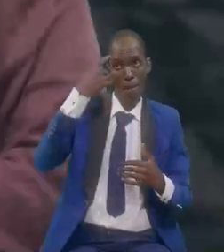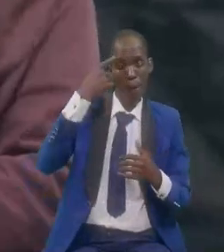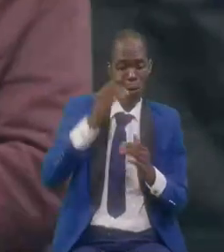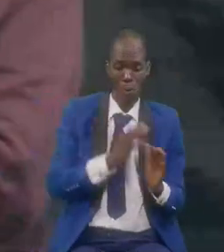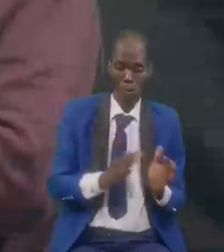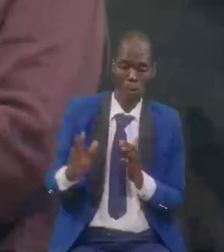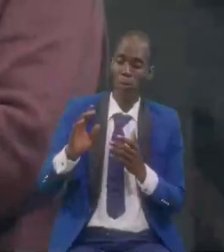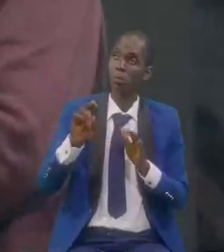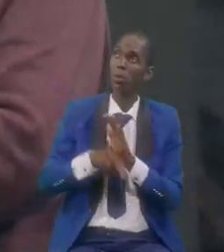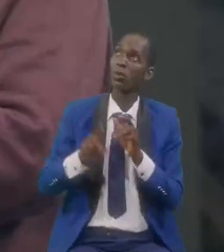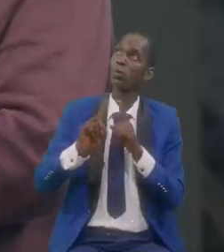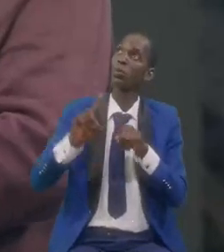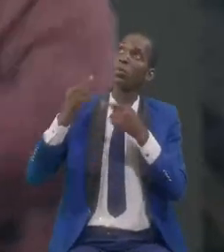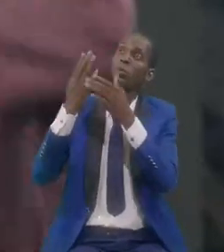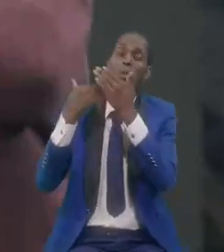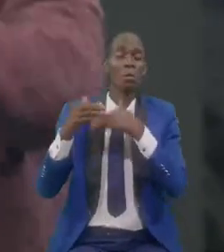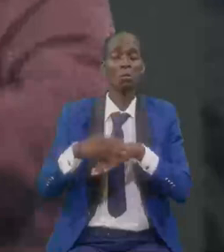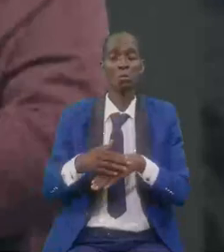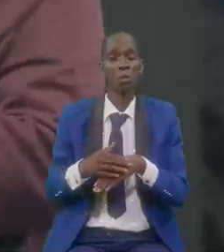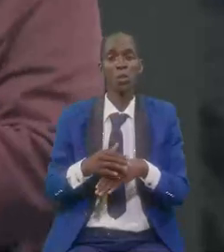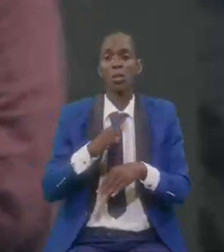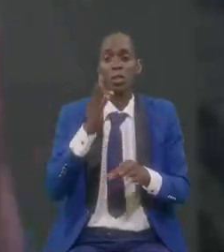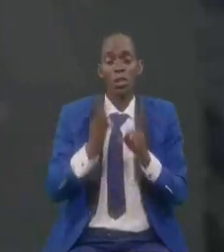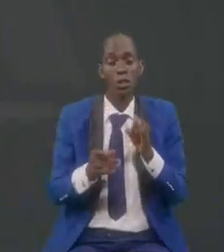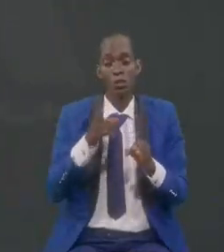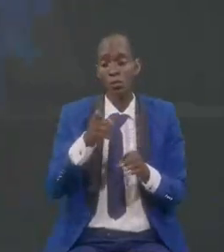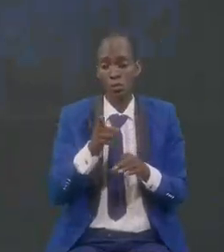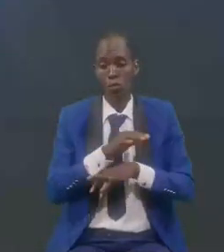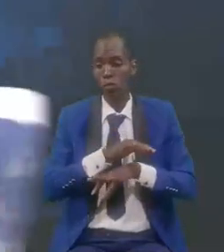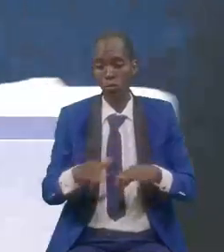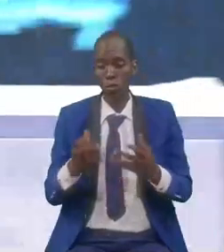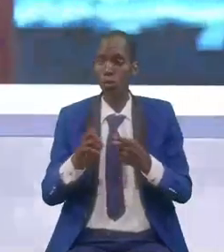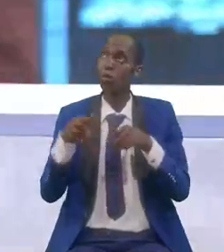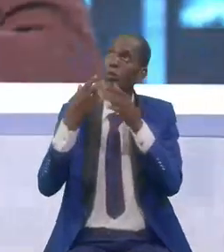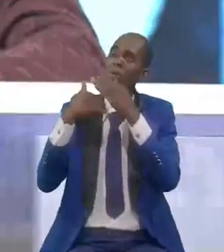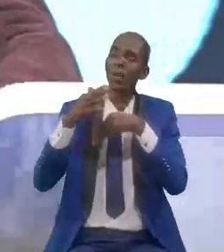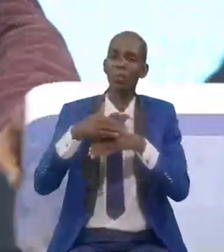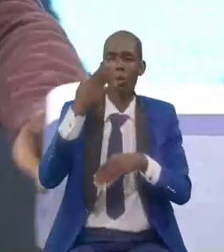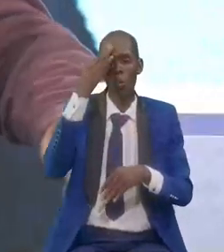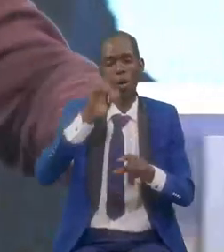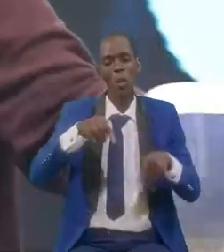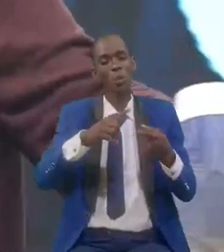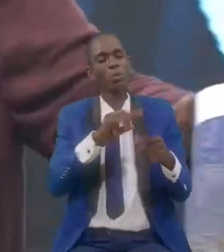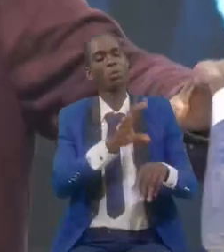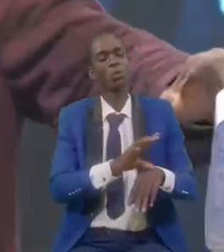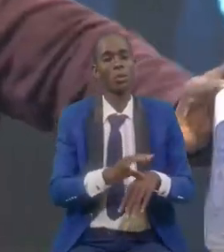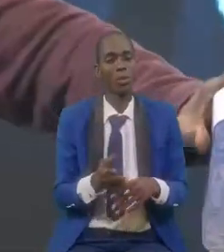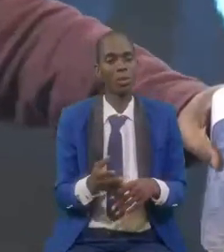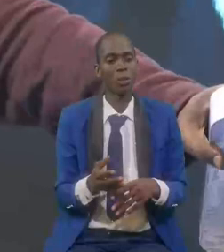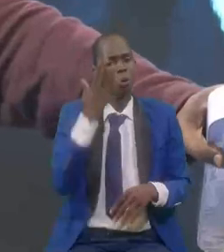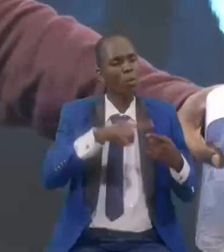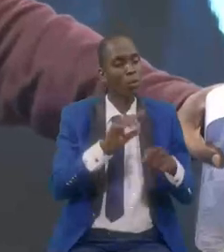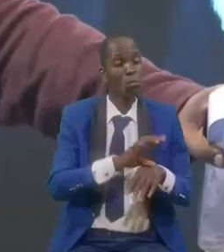n'est pas la peine d'aller à l'église et d'aller seulement. D'où viens-tu? Ou pourquoi vas-tu à l'église? Bon, mon